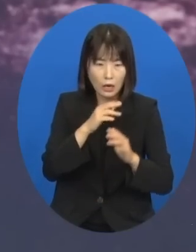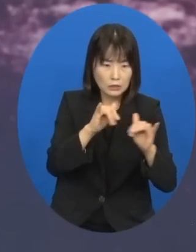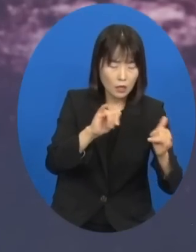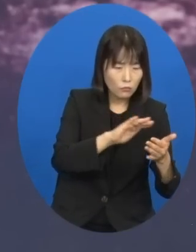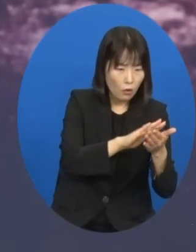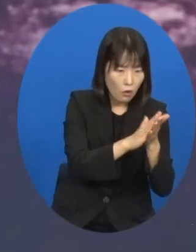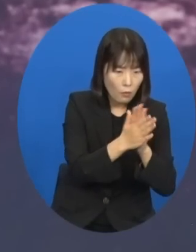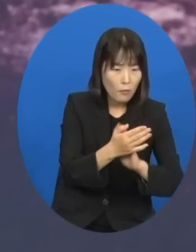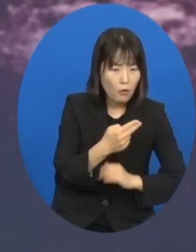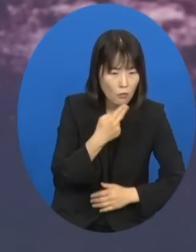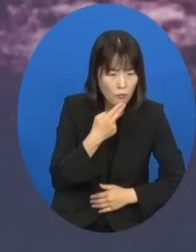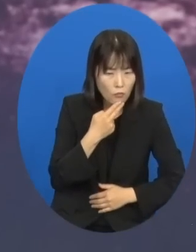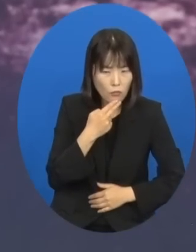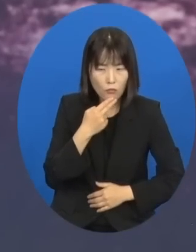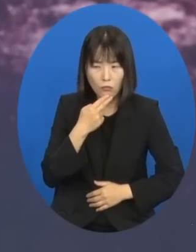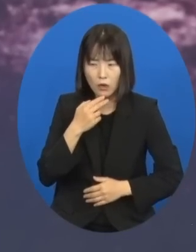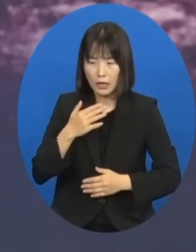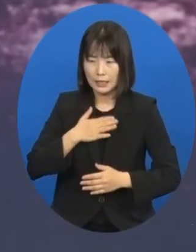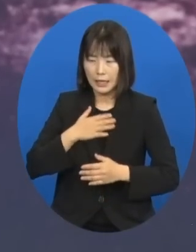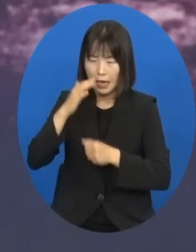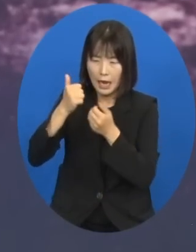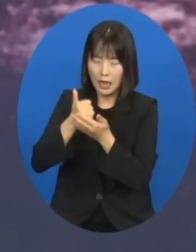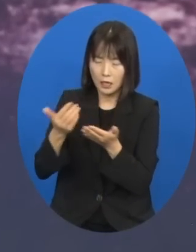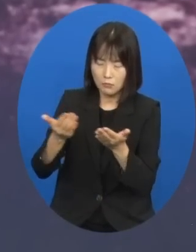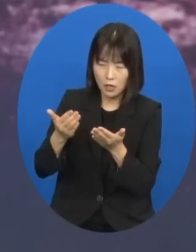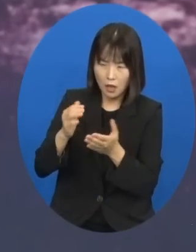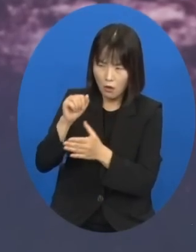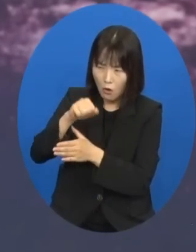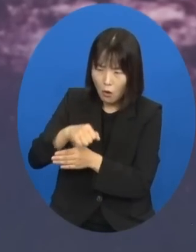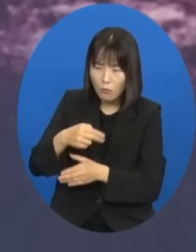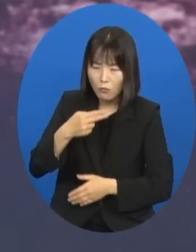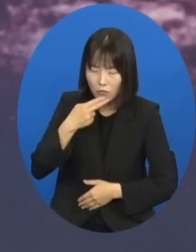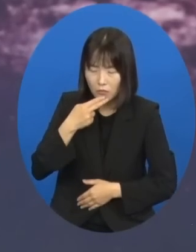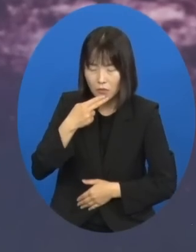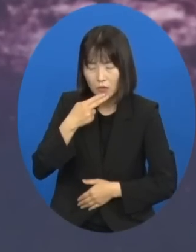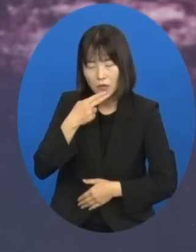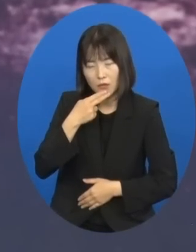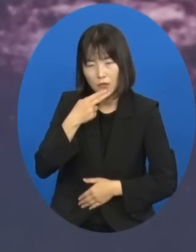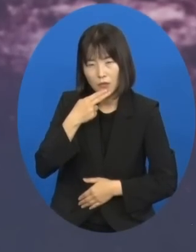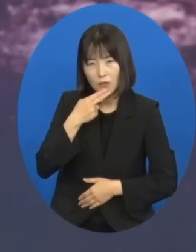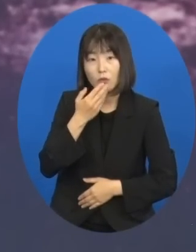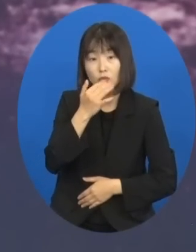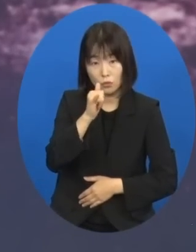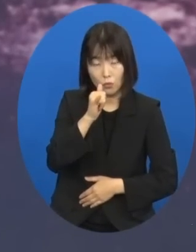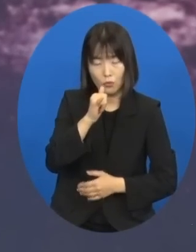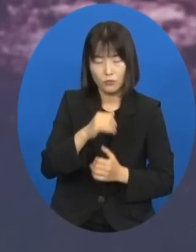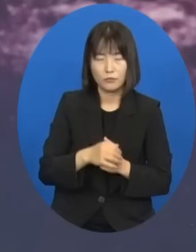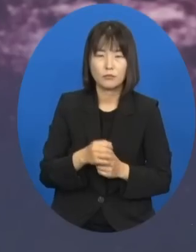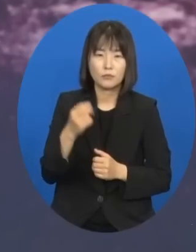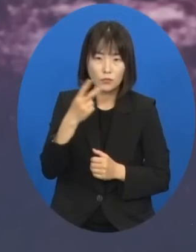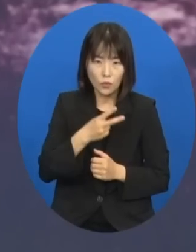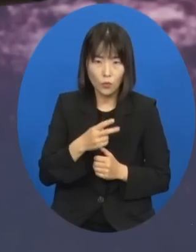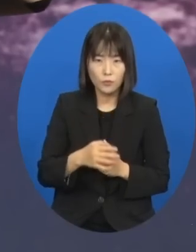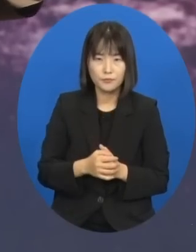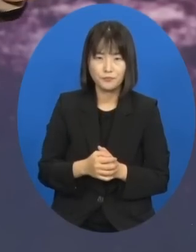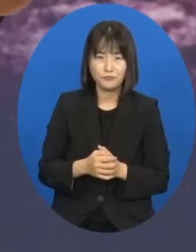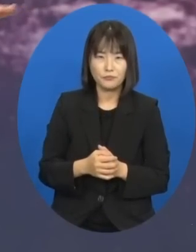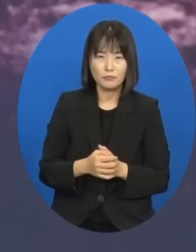없고 어떤 사역에도 큰 열매가 없는 것 같고 그런 일도 있고요. 한편으로는요 풍년이